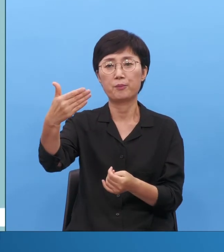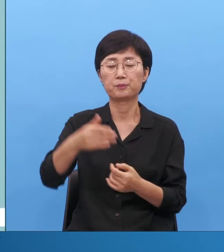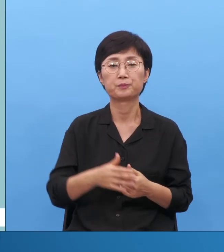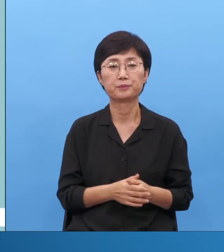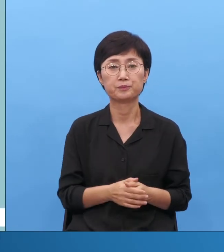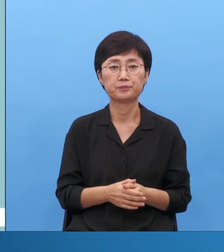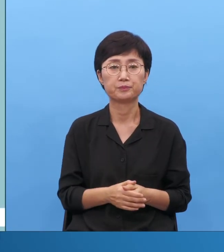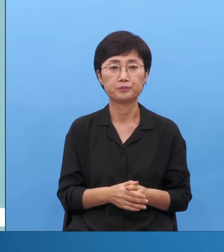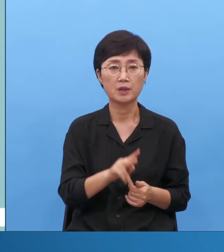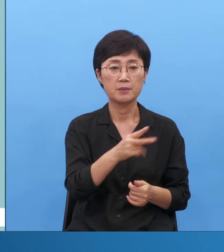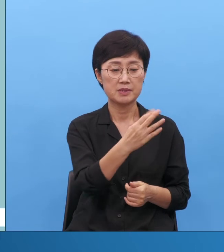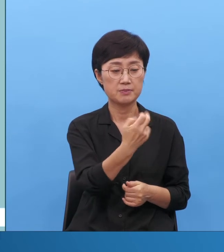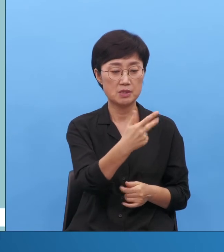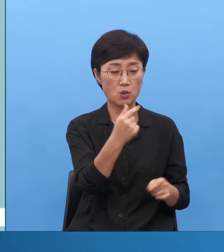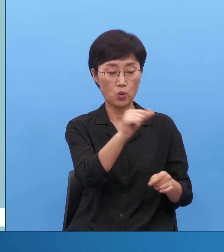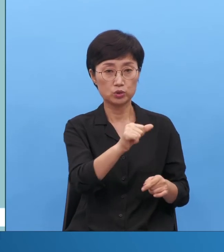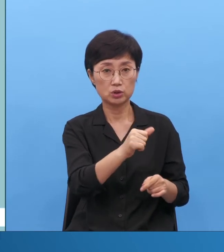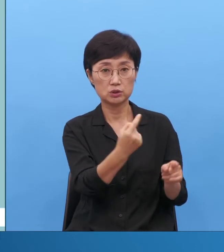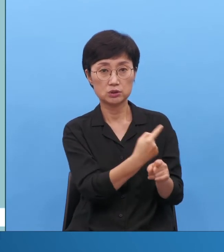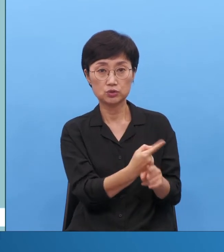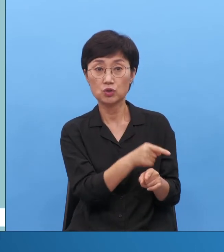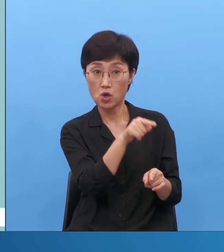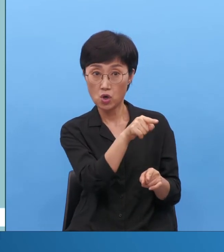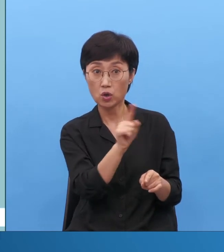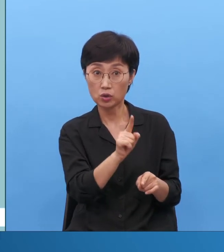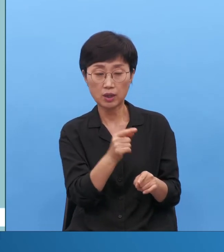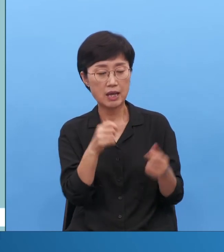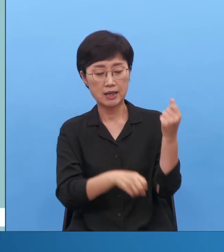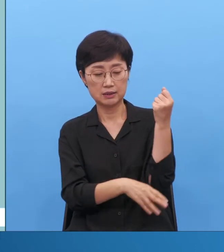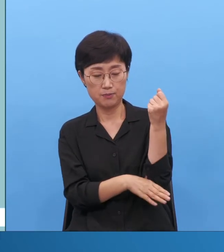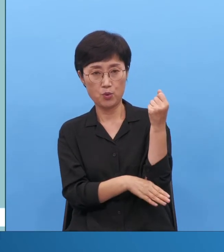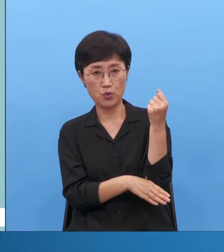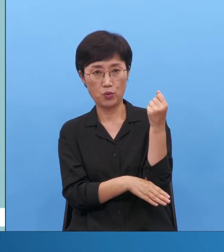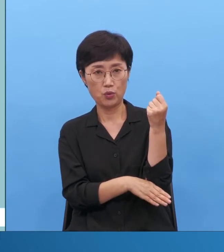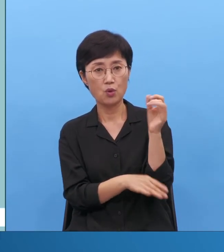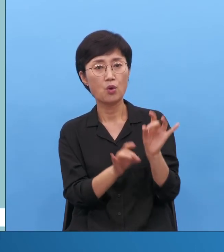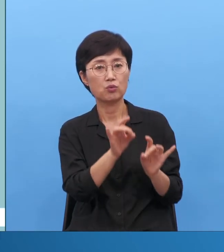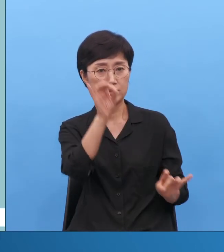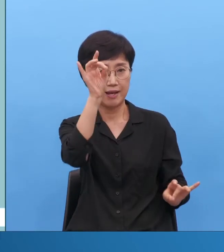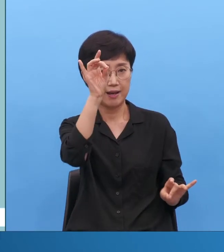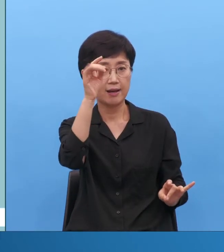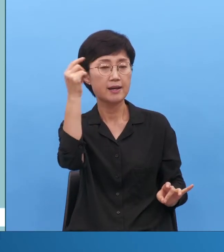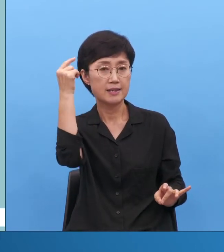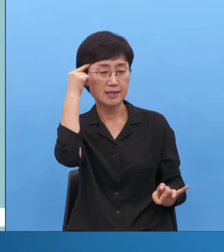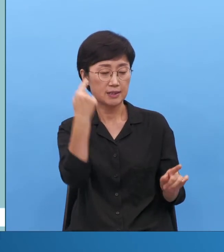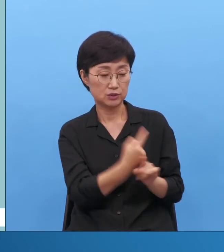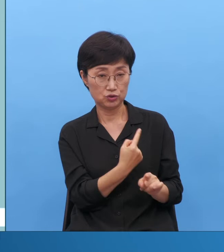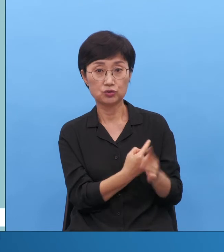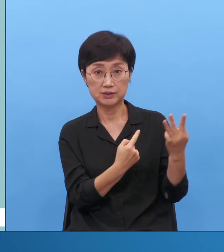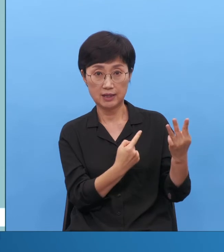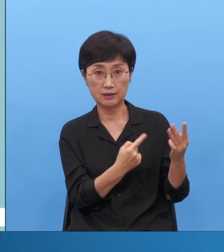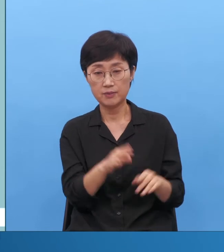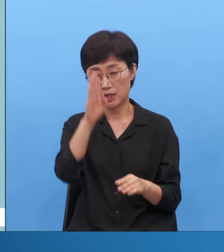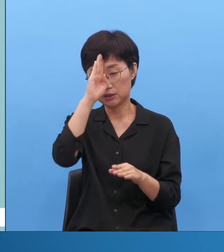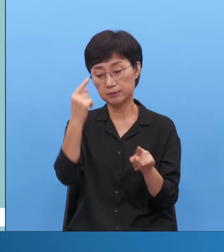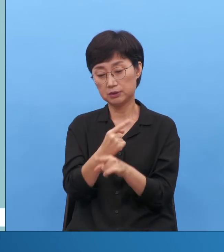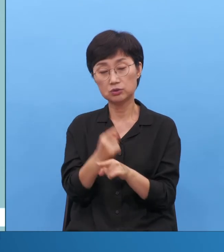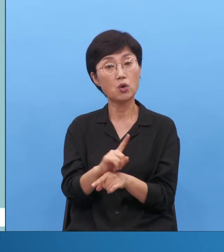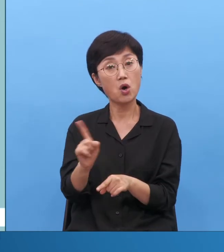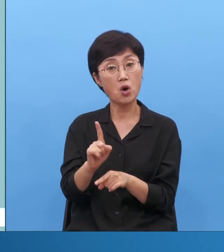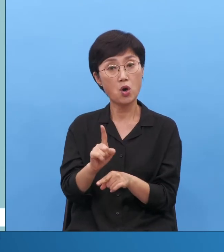237 5천 종족 치유와 관련해서 근본 치유, 우상 치유, 사상 치유 등 3강이, 질병 치유와